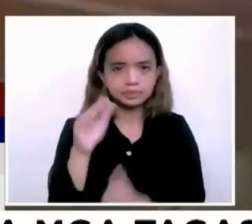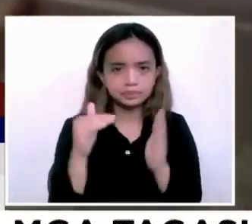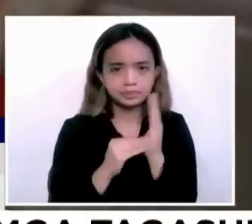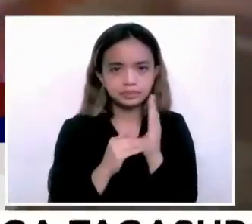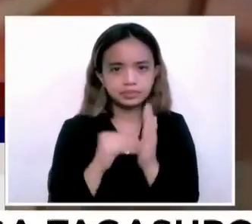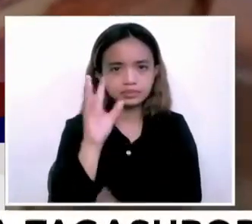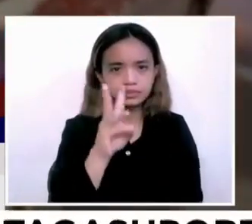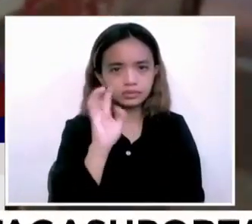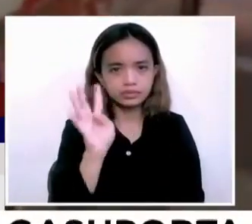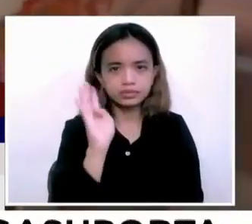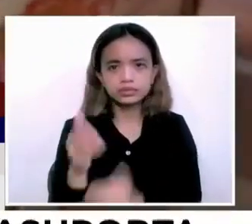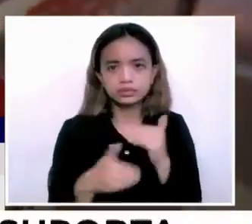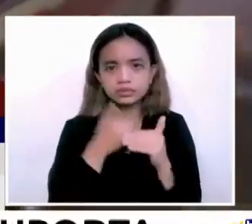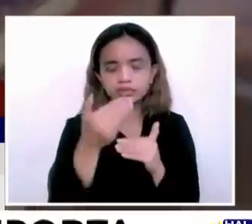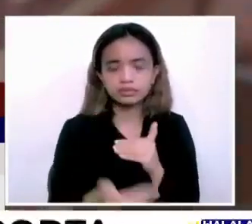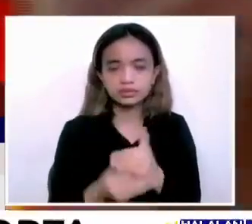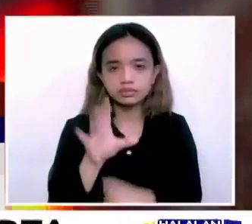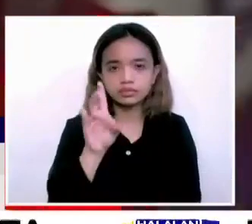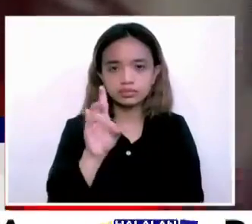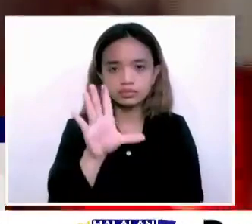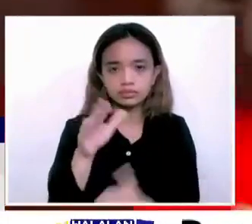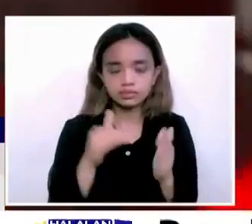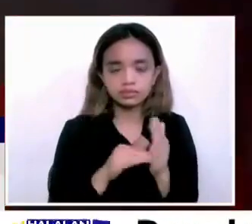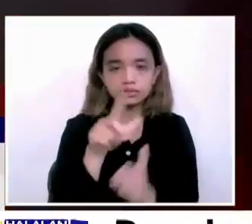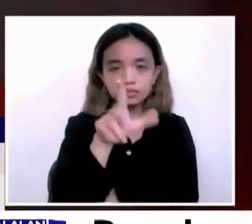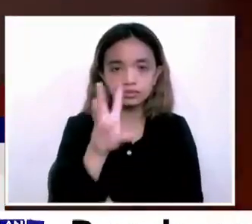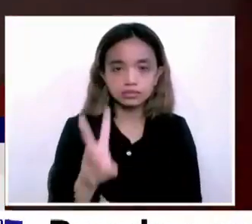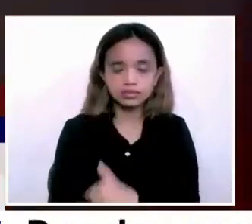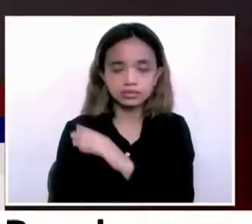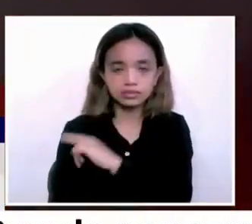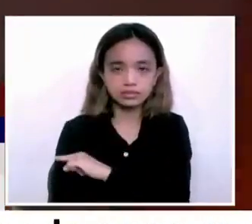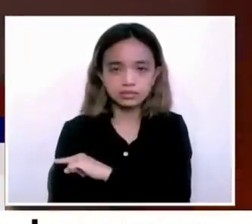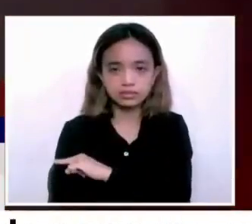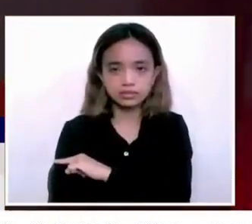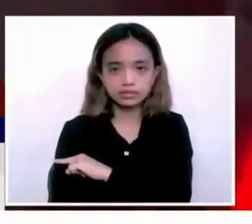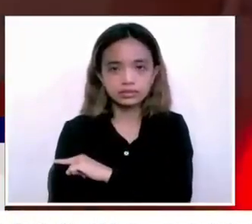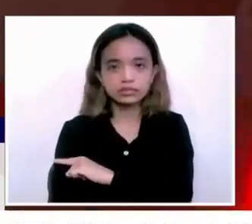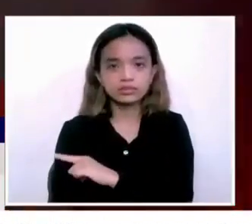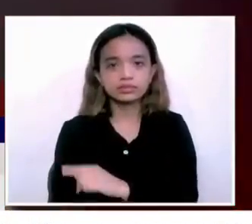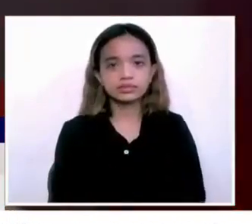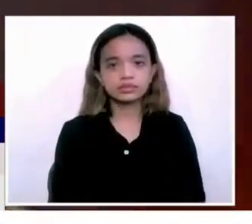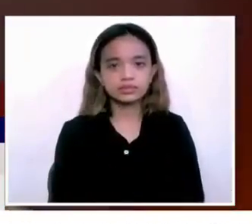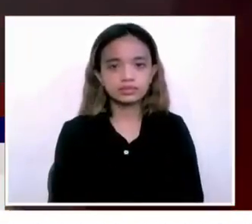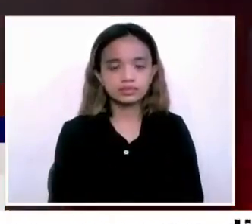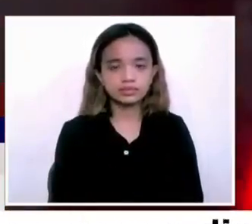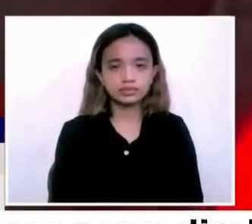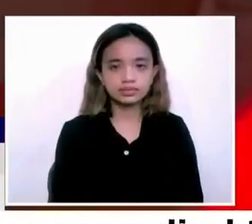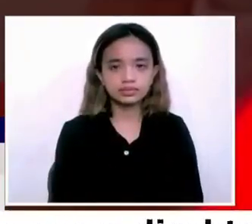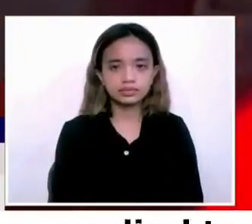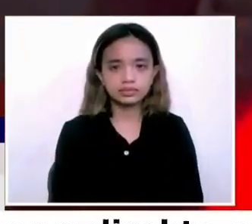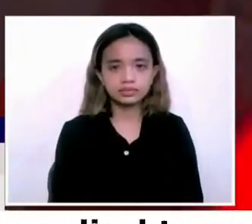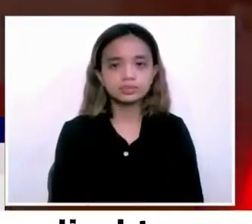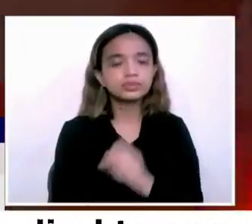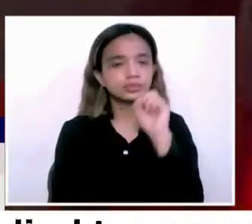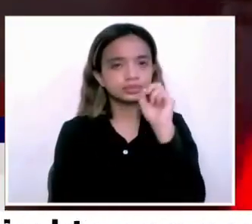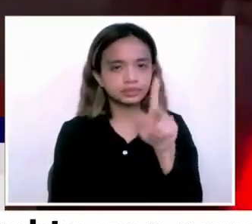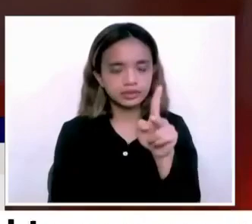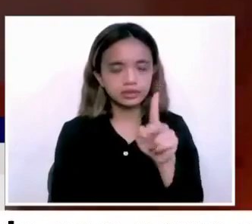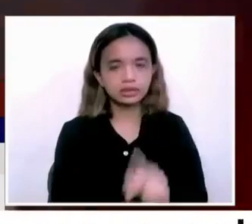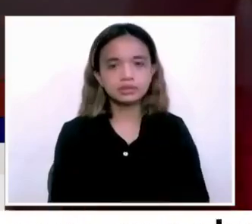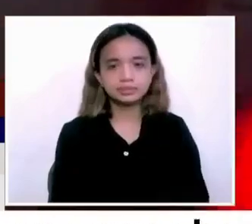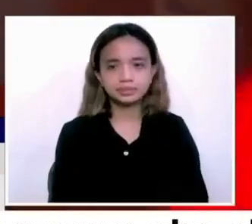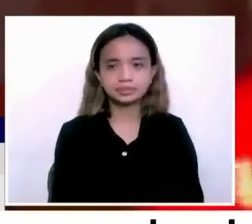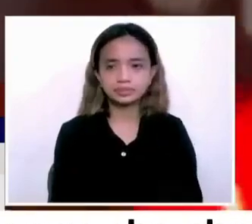275,640 votes habang 75,026 votes si Bombit Bernardo. Henry. Okay, so